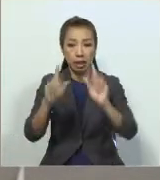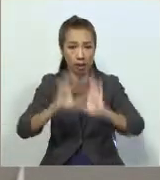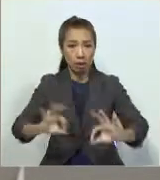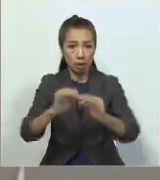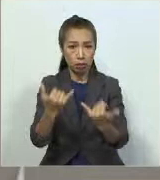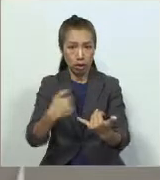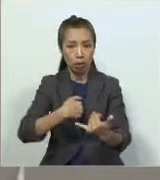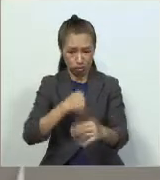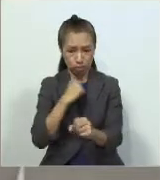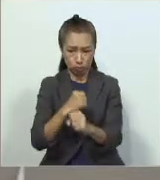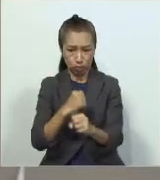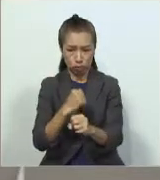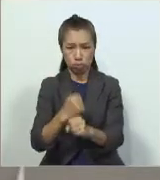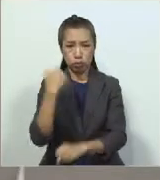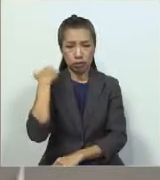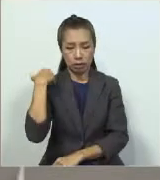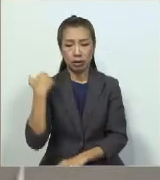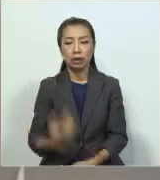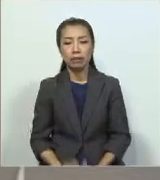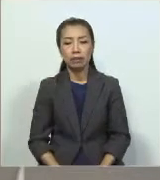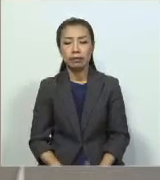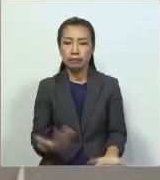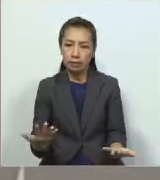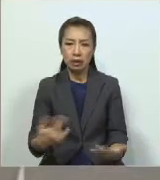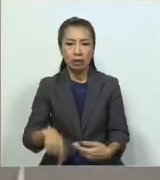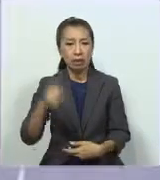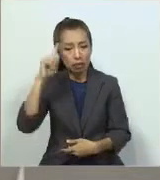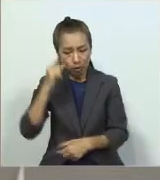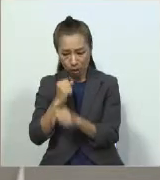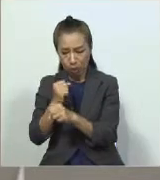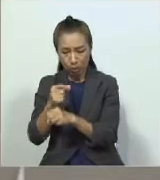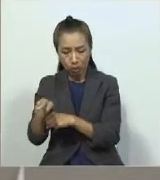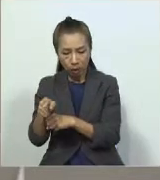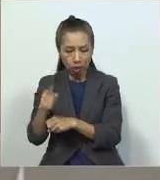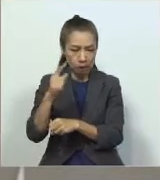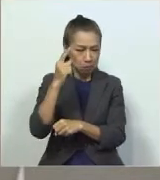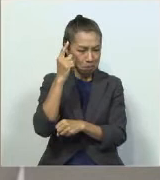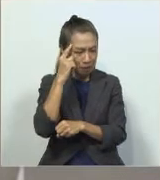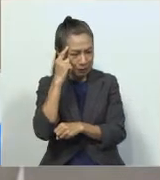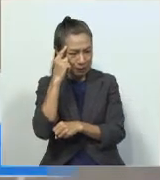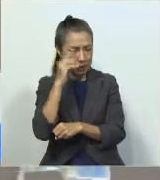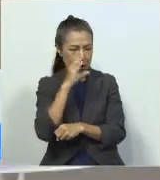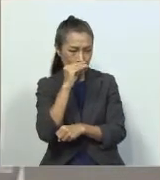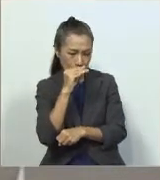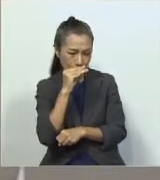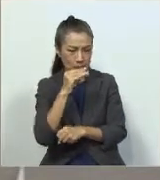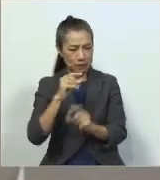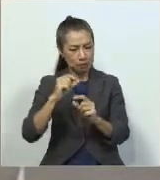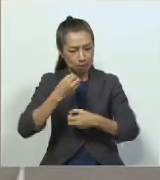นี้เราผมทำงานอยู่ใช่ไหมเพราะนั้นมันก็เสียเวลาที่ผมต้องประดิษฐ์ประดอยคำพูดของผมอะไรต่างออกม